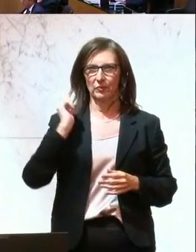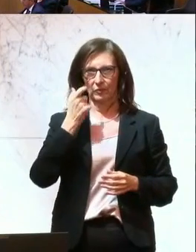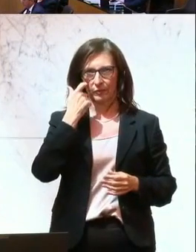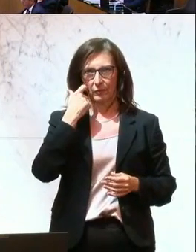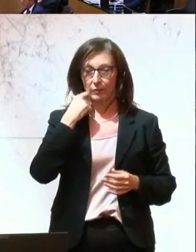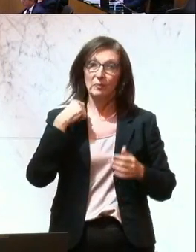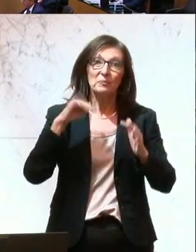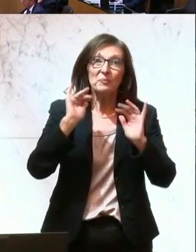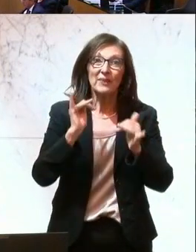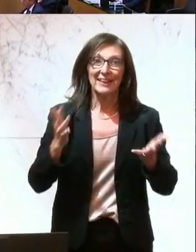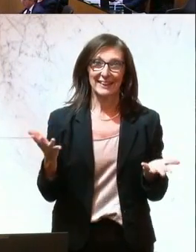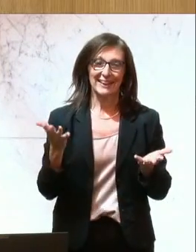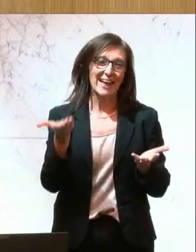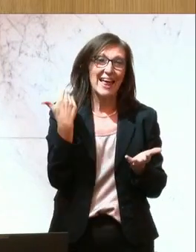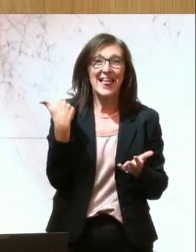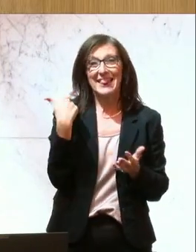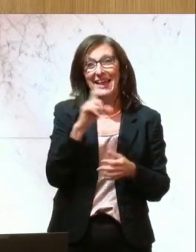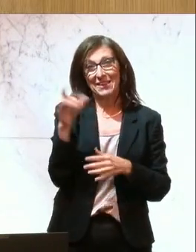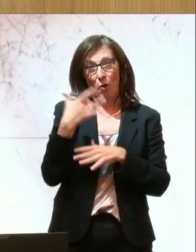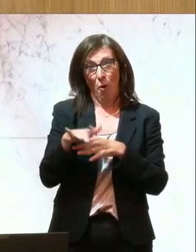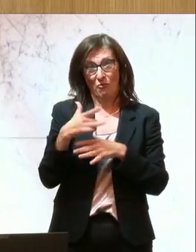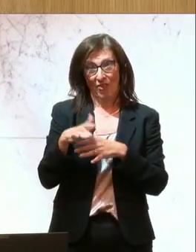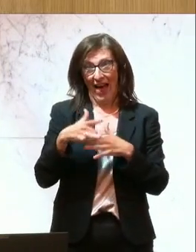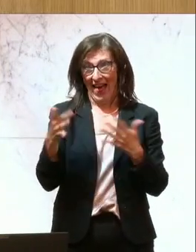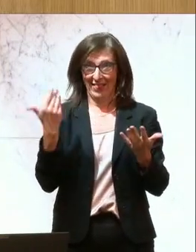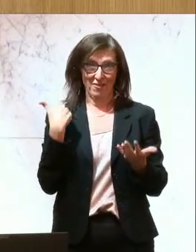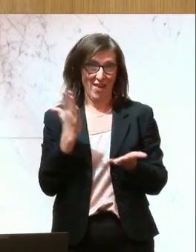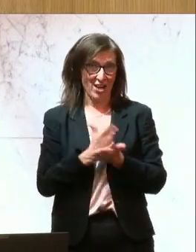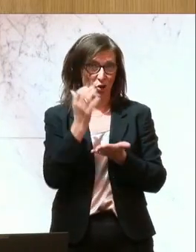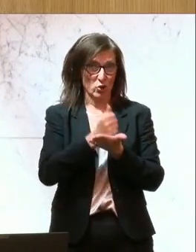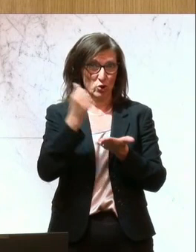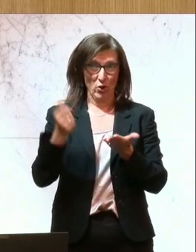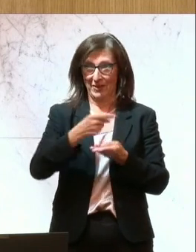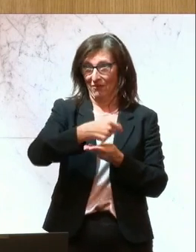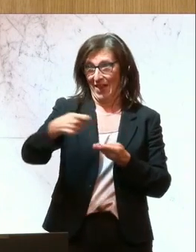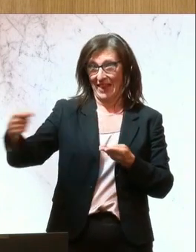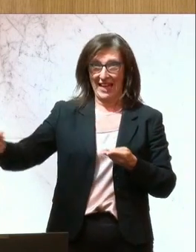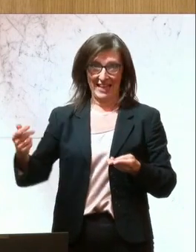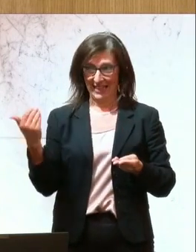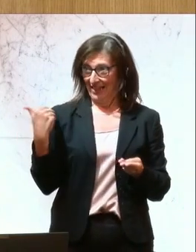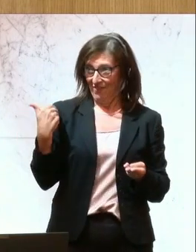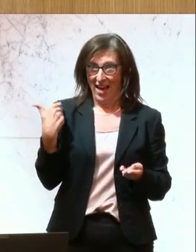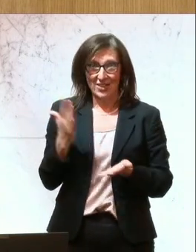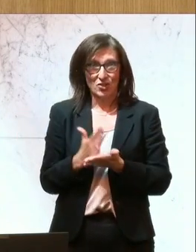Ja, also ich habe es ja schon letzten Freitag sozusagen die Zeugnisverteilung gehabt und ich genieße schon die ersten drei Tage,